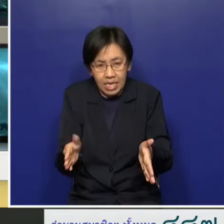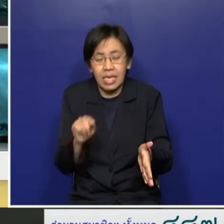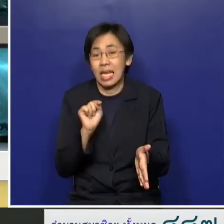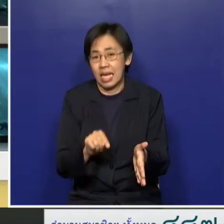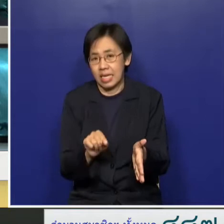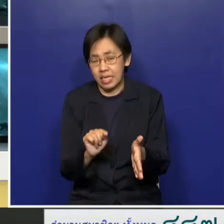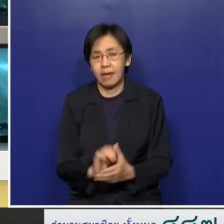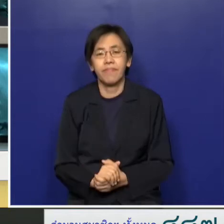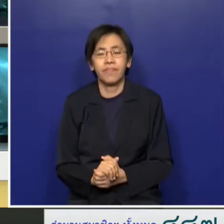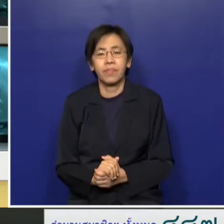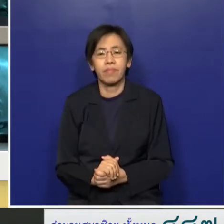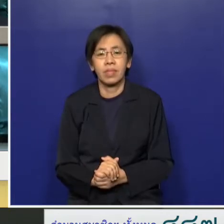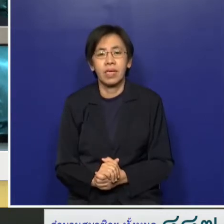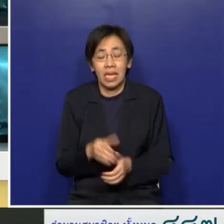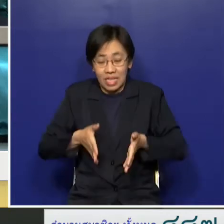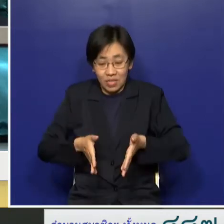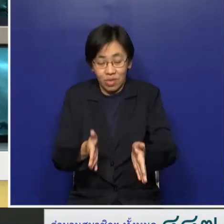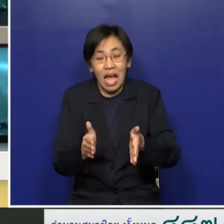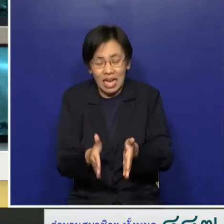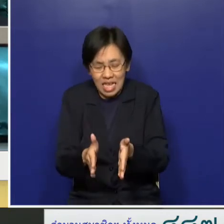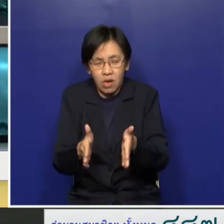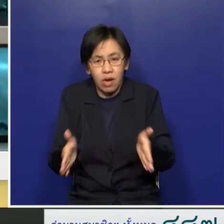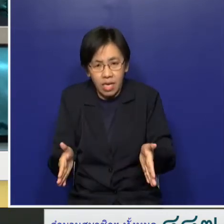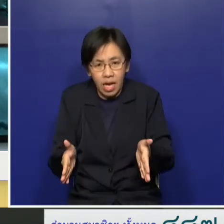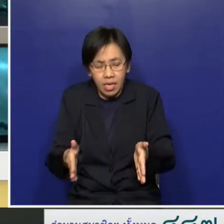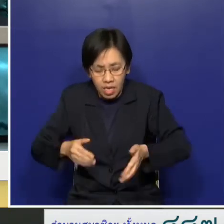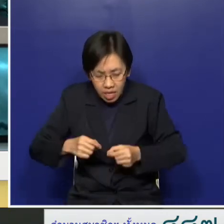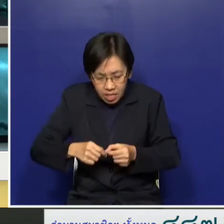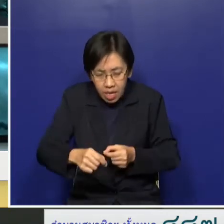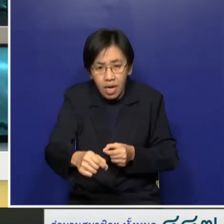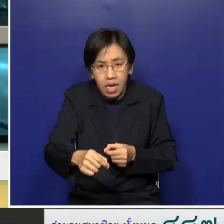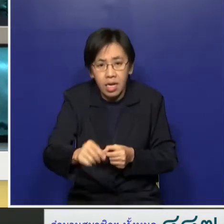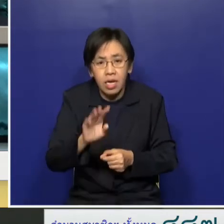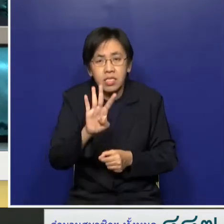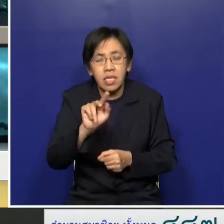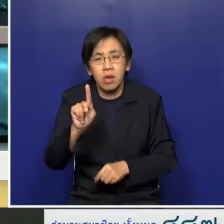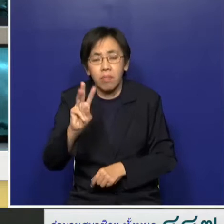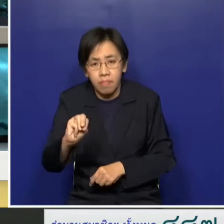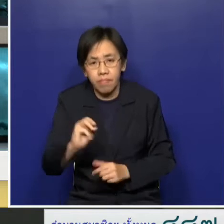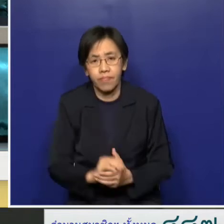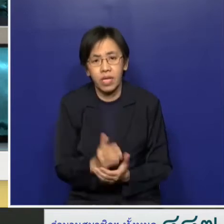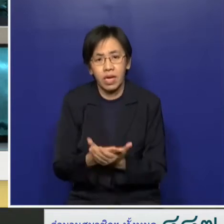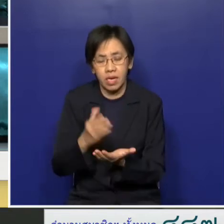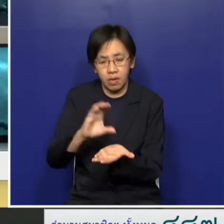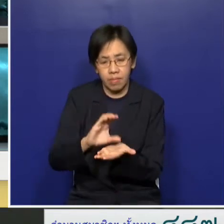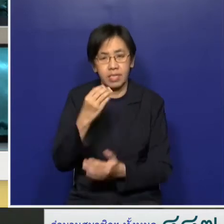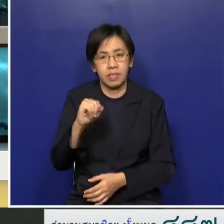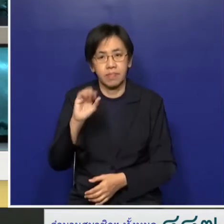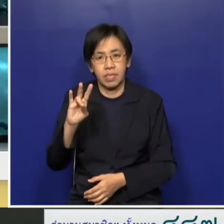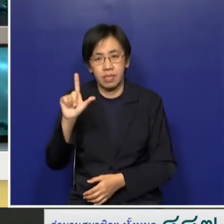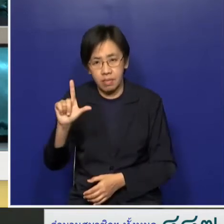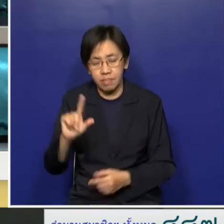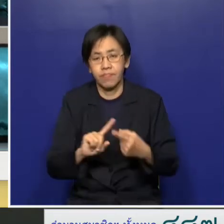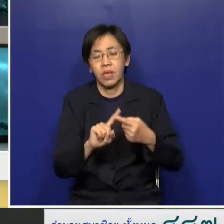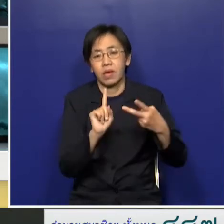หลังและบ้านปรูงามตำบลห้วยยายจิ๋วระยะทางดำเนินงานประมาณ4กิโลเมตรงบประมาณ17ล้านบาท